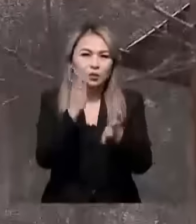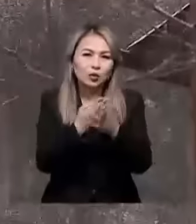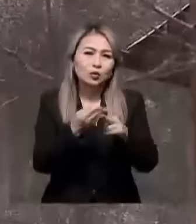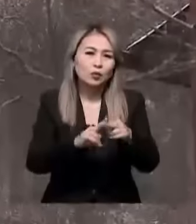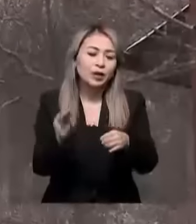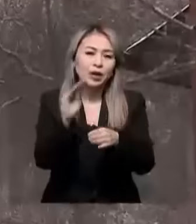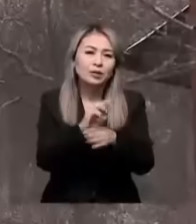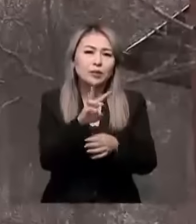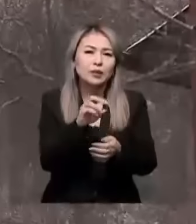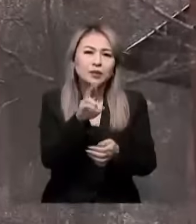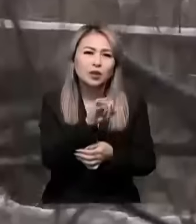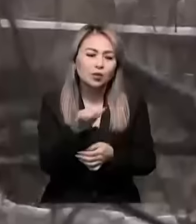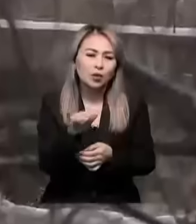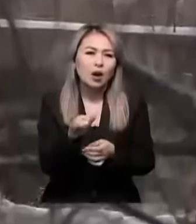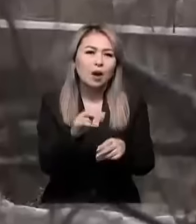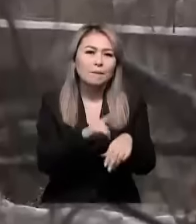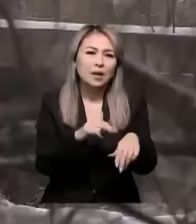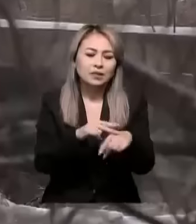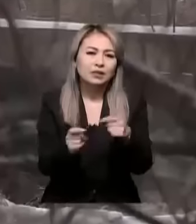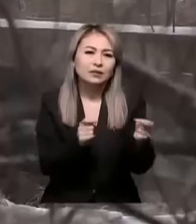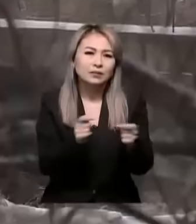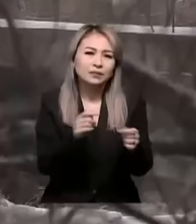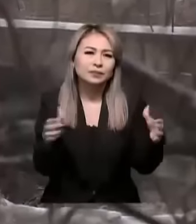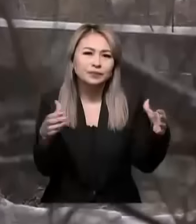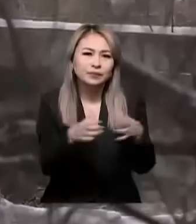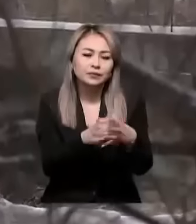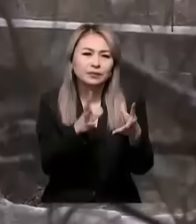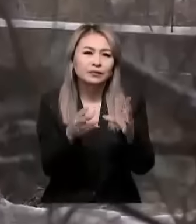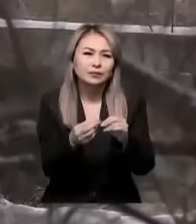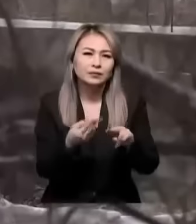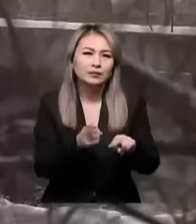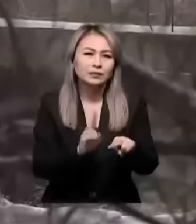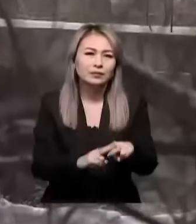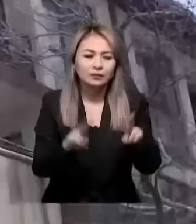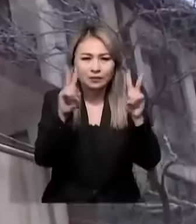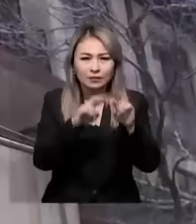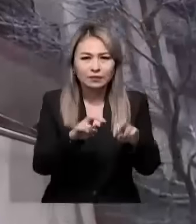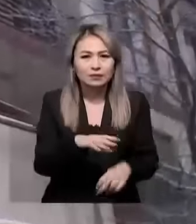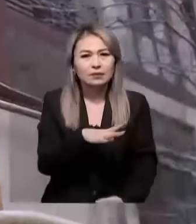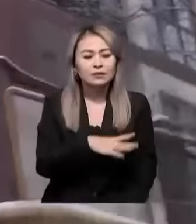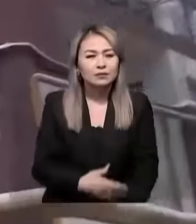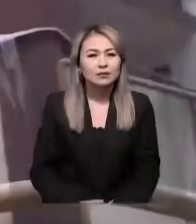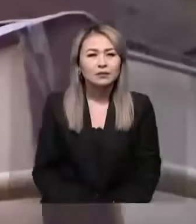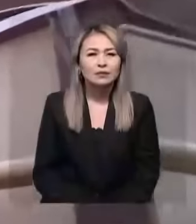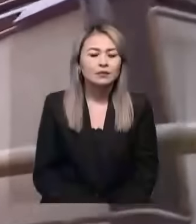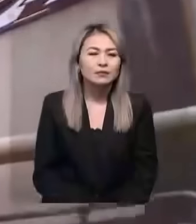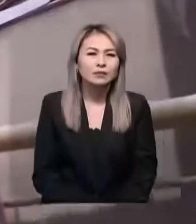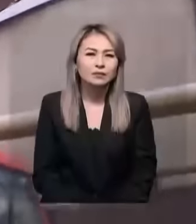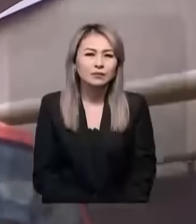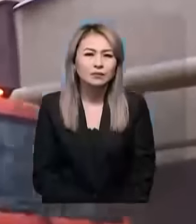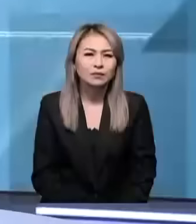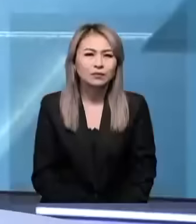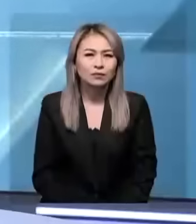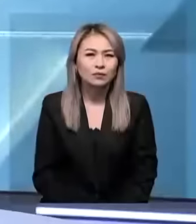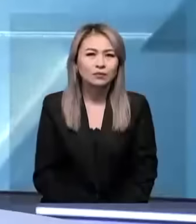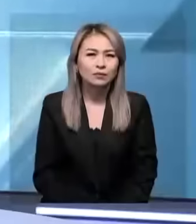зерттеп жатыр. Сонымен қатар Медеу аудандық полиция басқармасымен қылмыстық іс қозғалды. Оны құзыретті органдар тексереді.